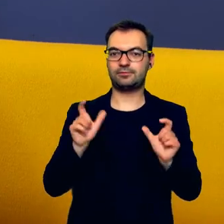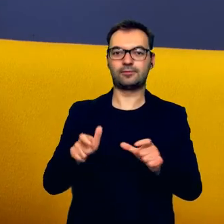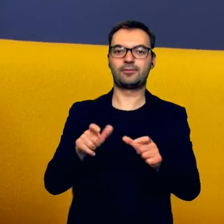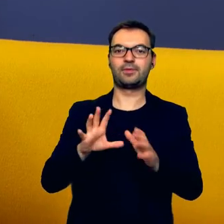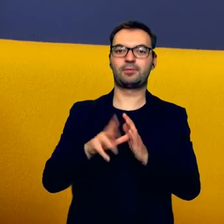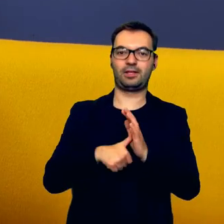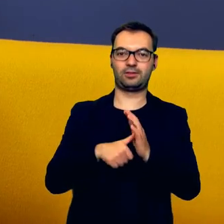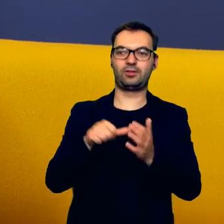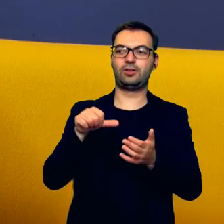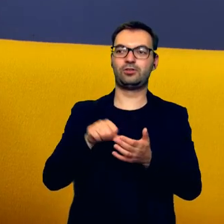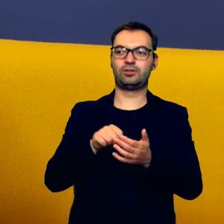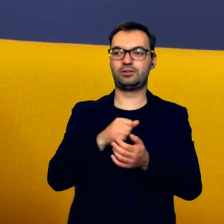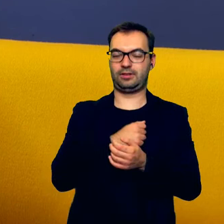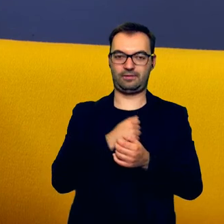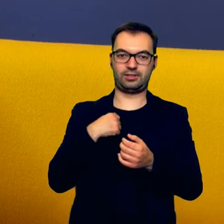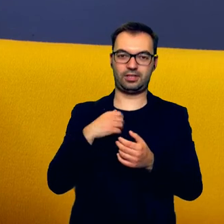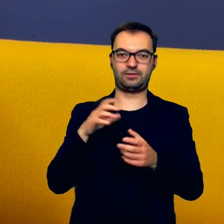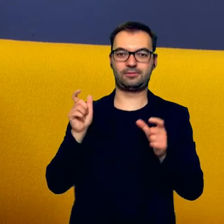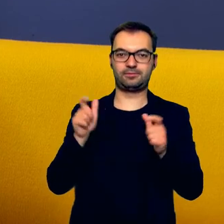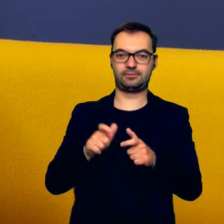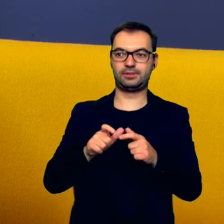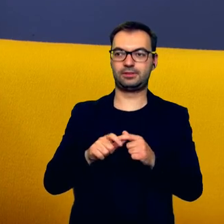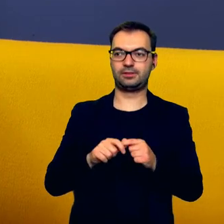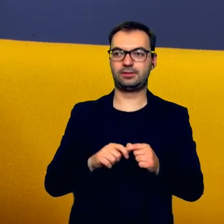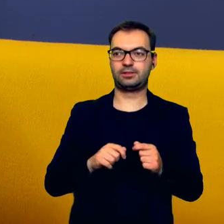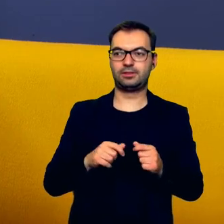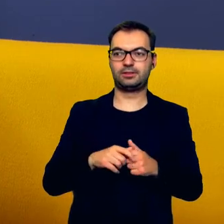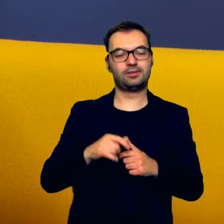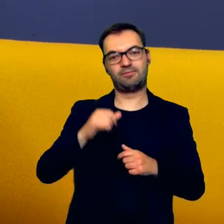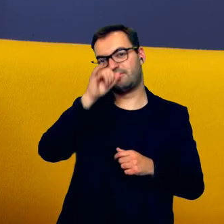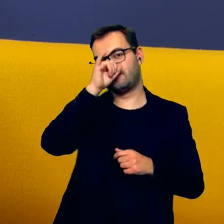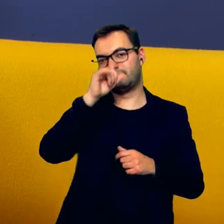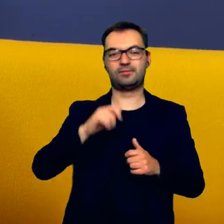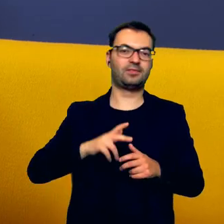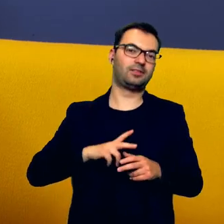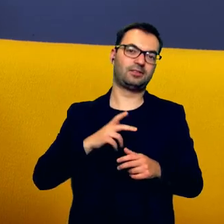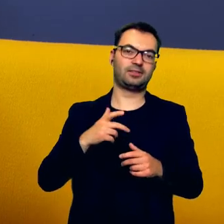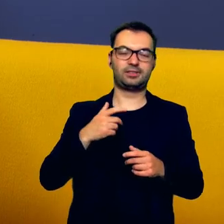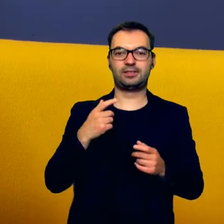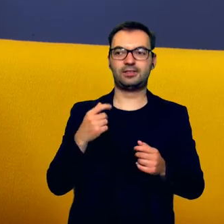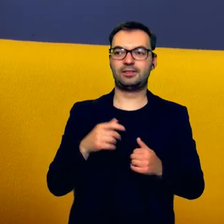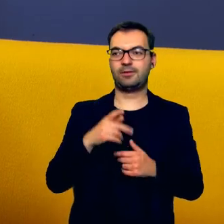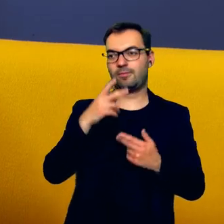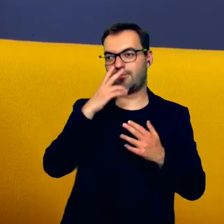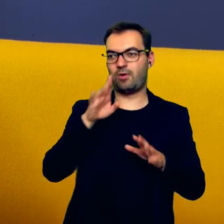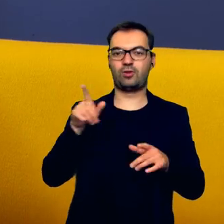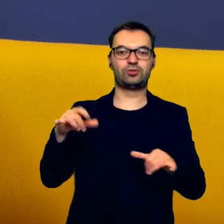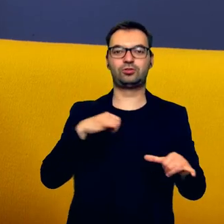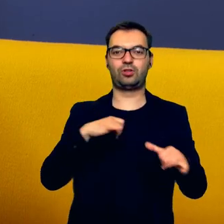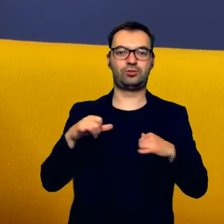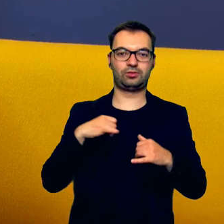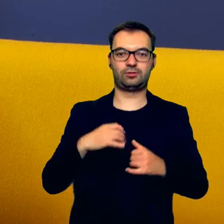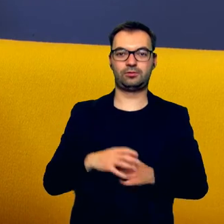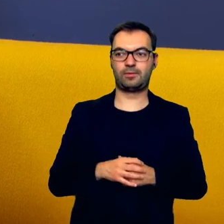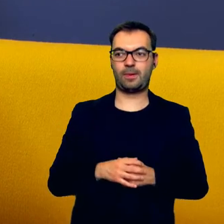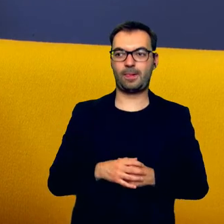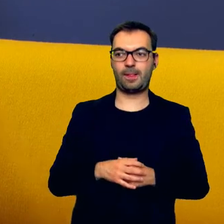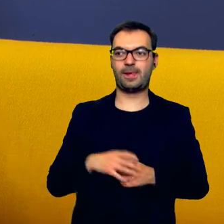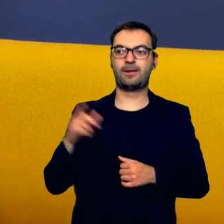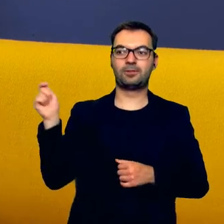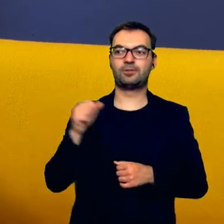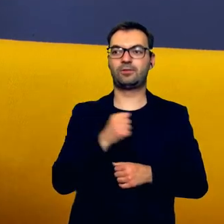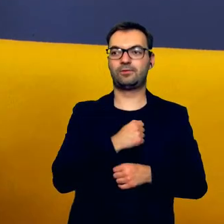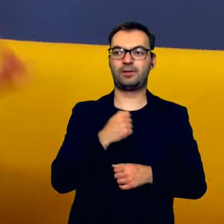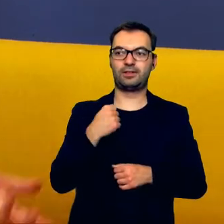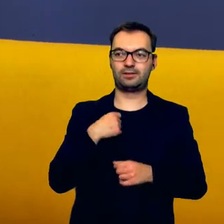miasto, stolicę Polski, Warszawę. No i z wielką butą, pychą i arogancją pokazują, że oni tutaj rządzą. Wjeżdżają do